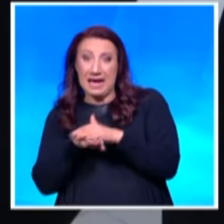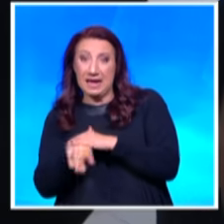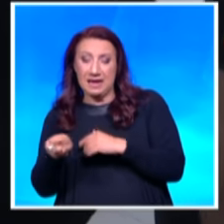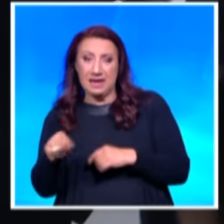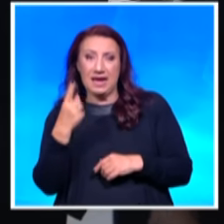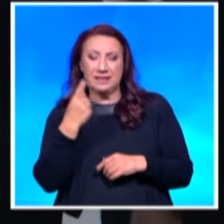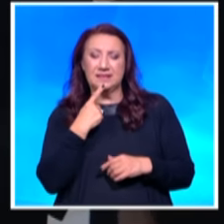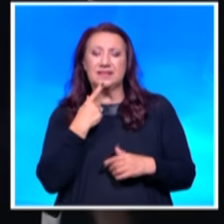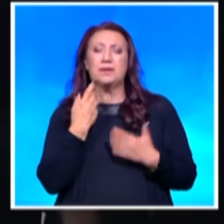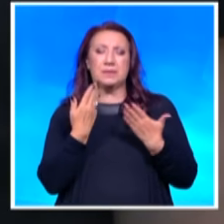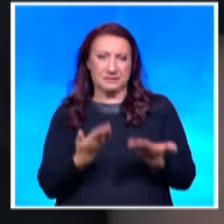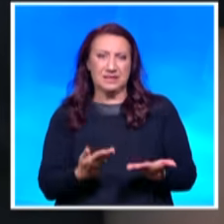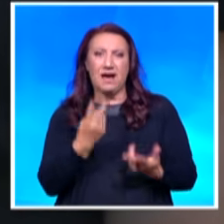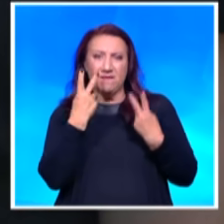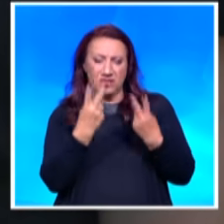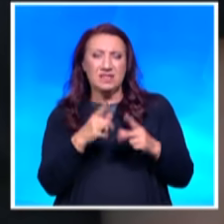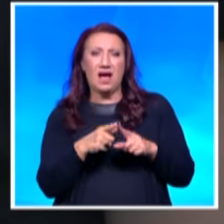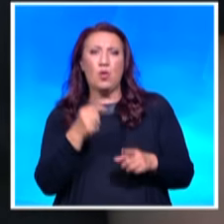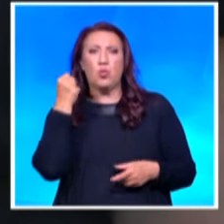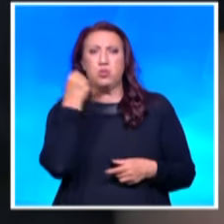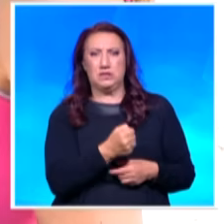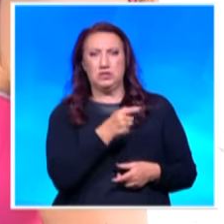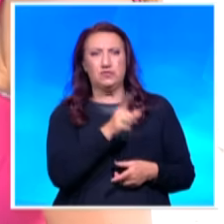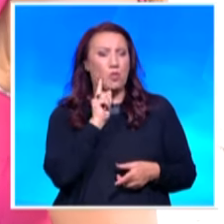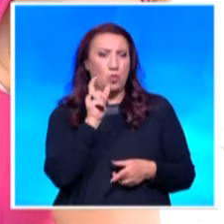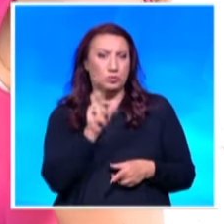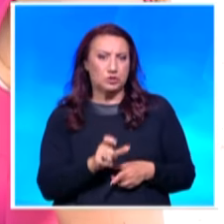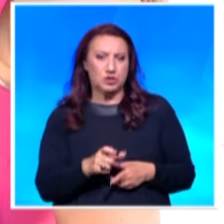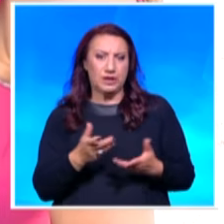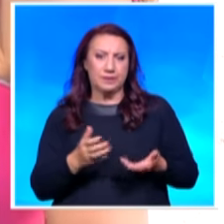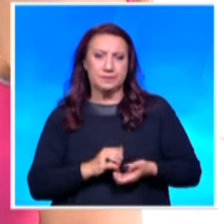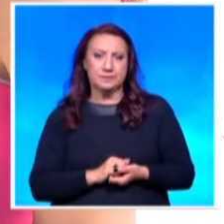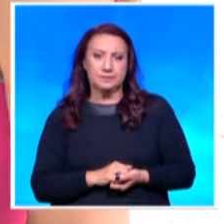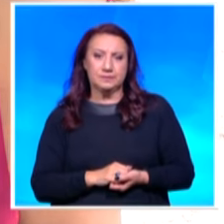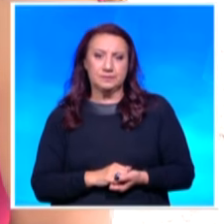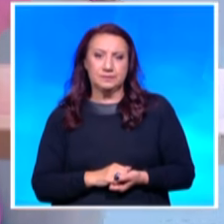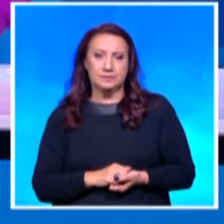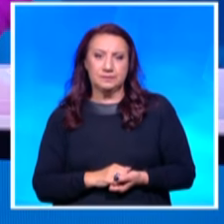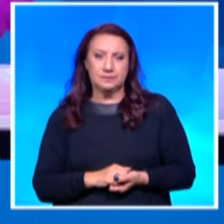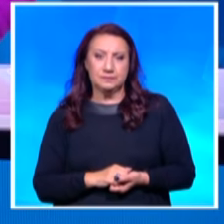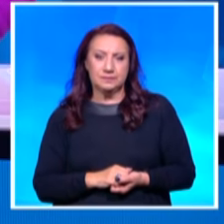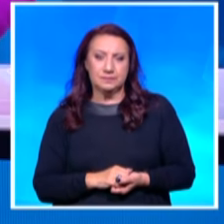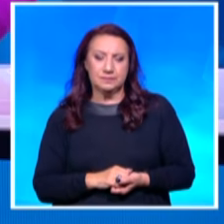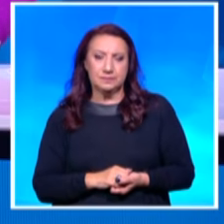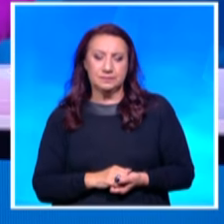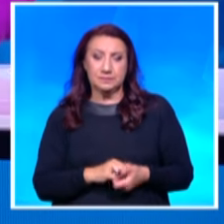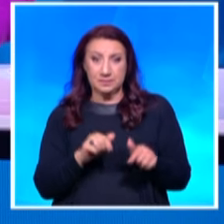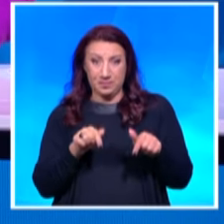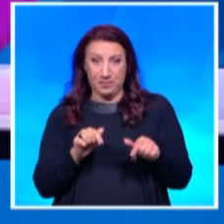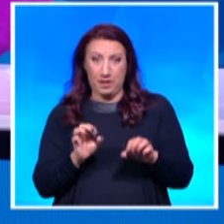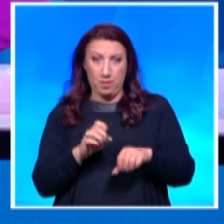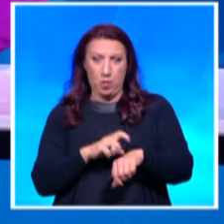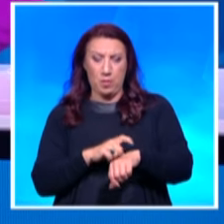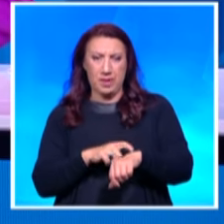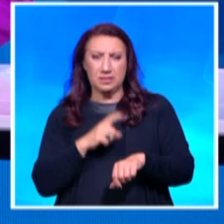че е станал свидетел на убийството. Забити виновините от Стамбулийски, Християния Червенкова. И в този час пореден